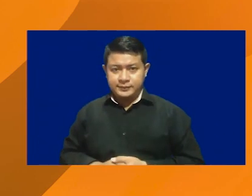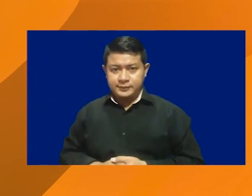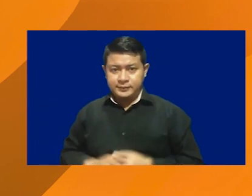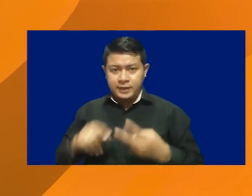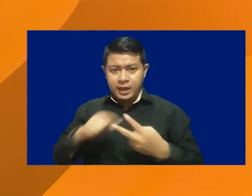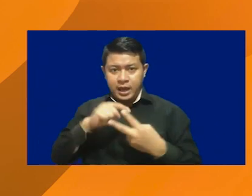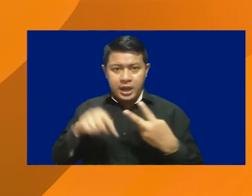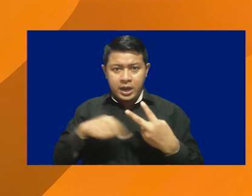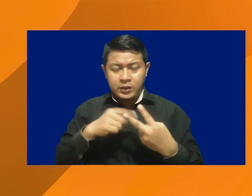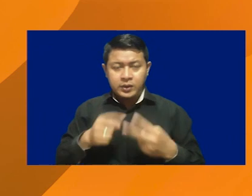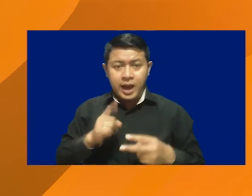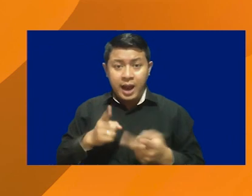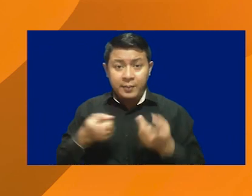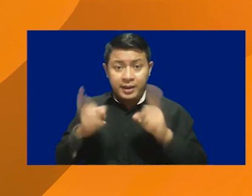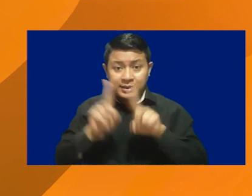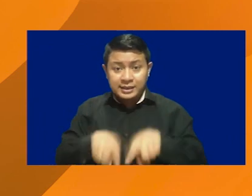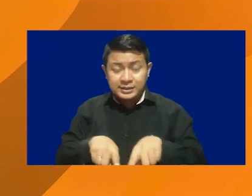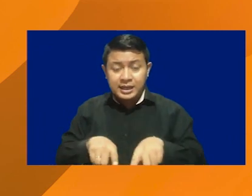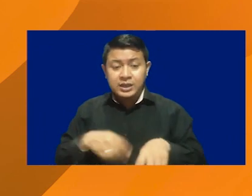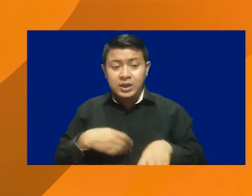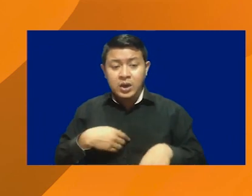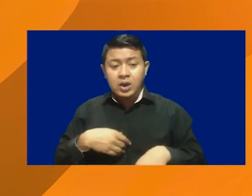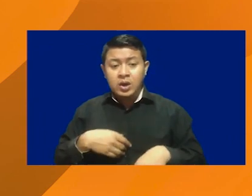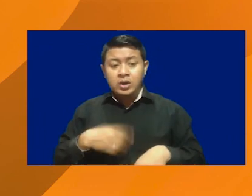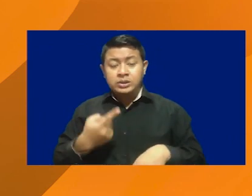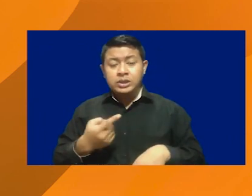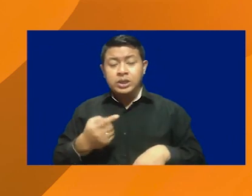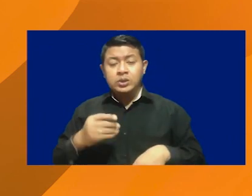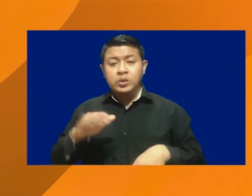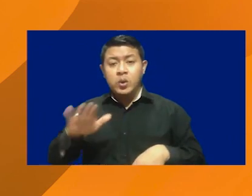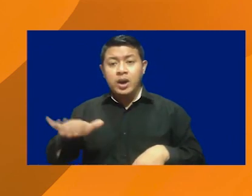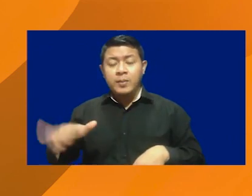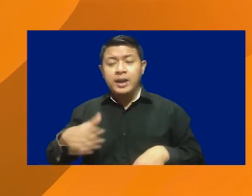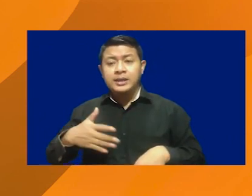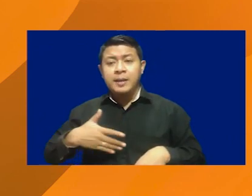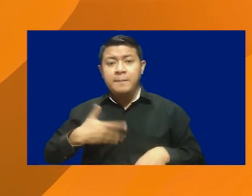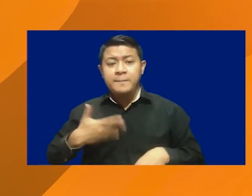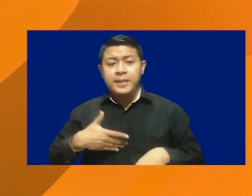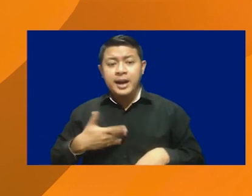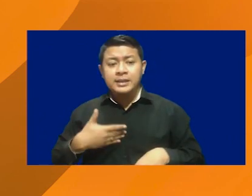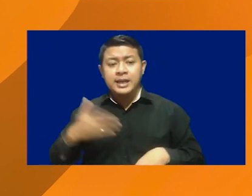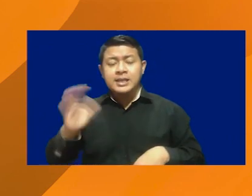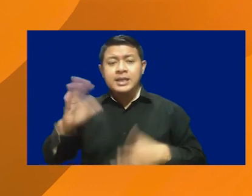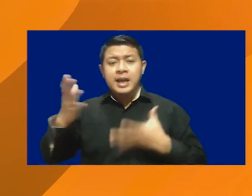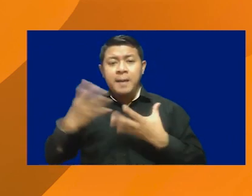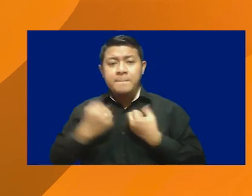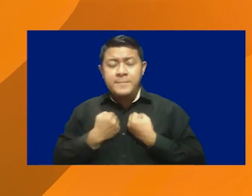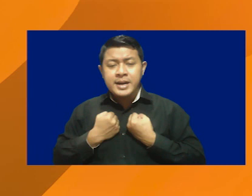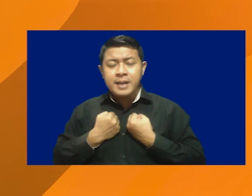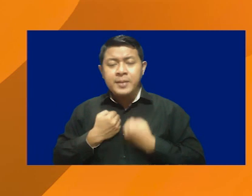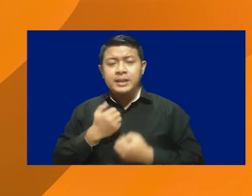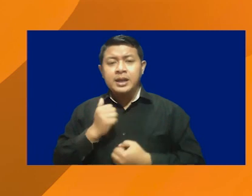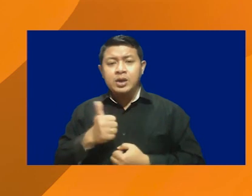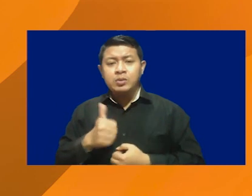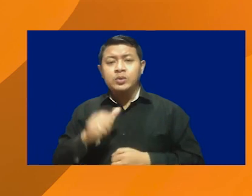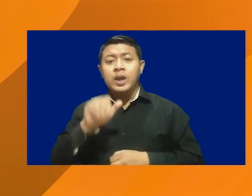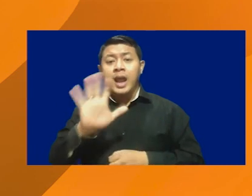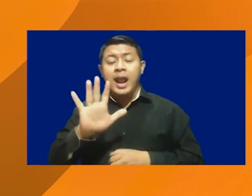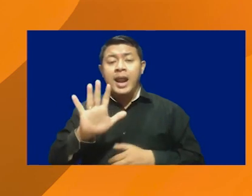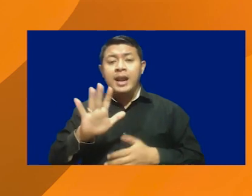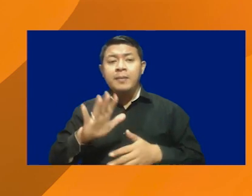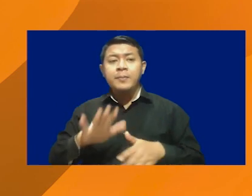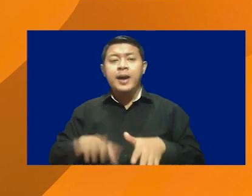lain. Dan yang kedua, apa yang terjadi bila seorang remaja merasa